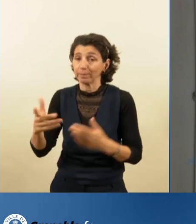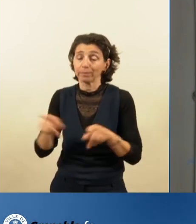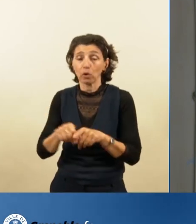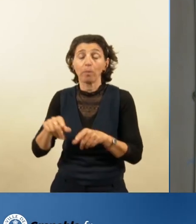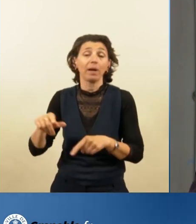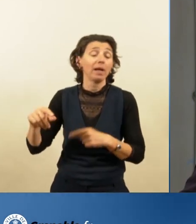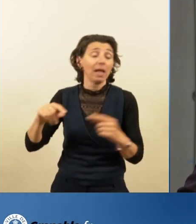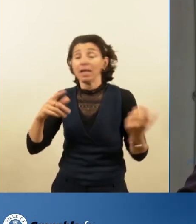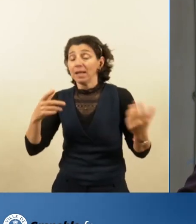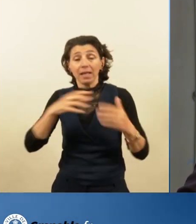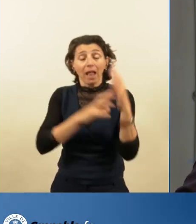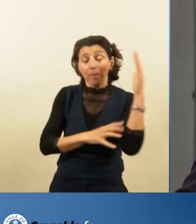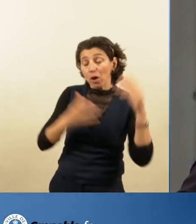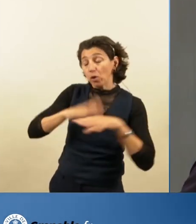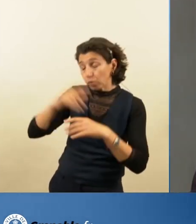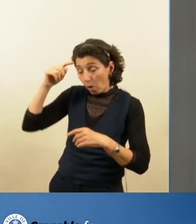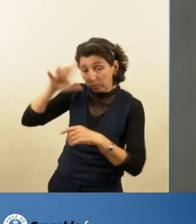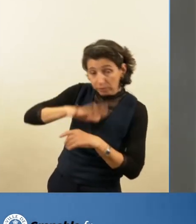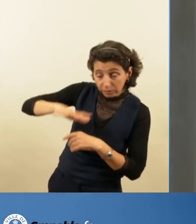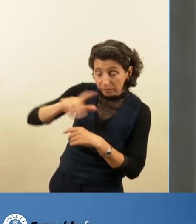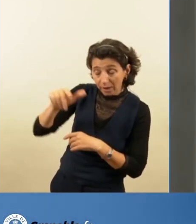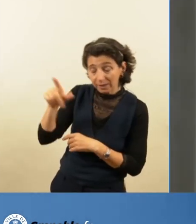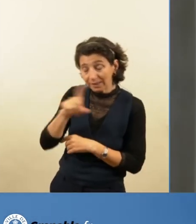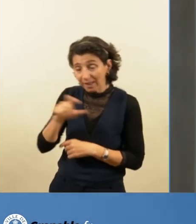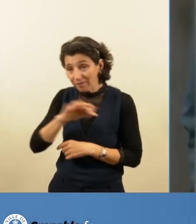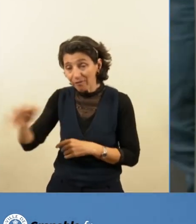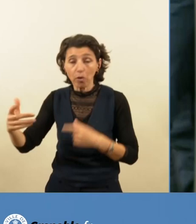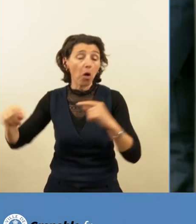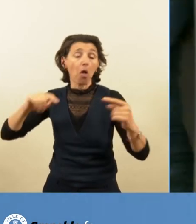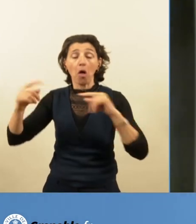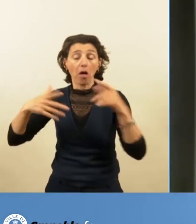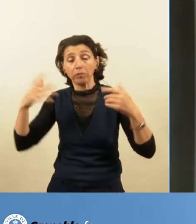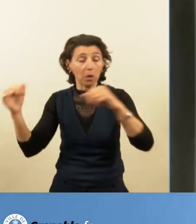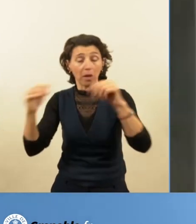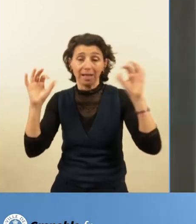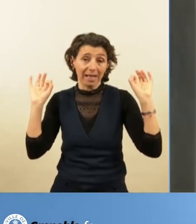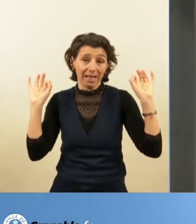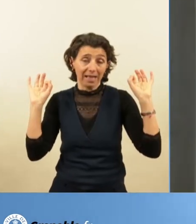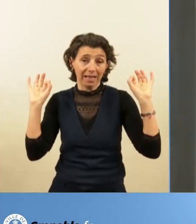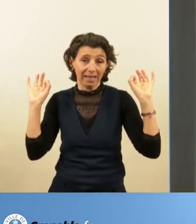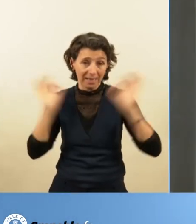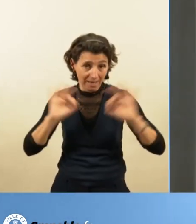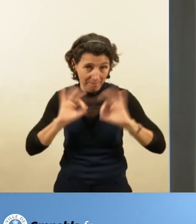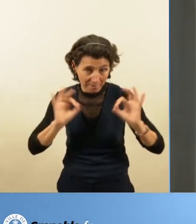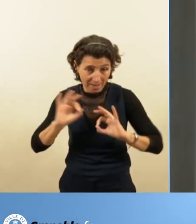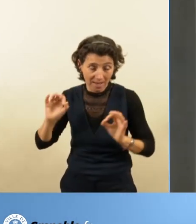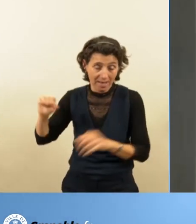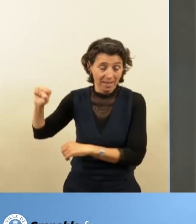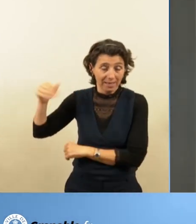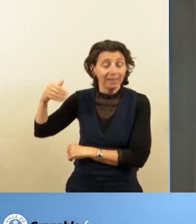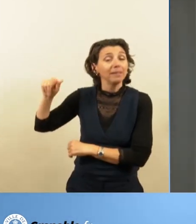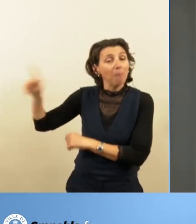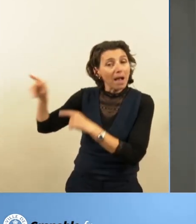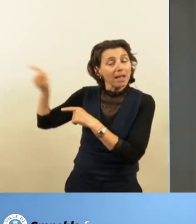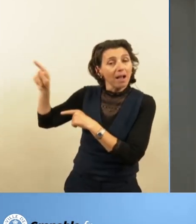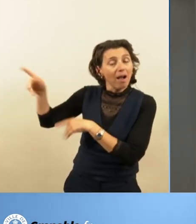la ZFE n'est pas l'enjeu d'un plébiscite sur les les grandes politiques menées par par le SMAG on comprend que ce soit